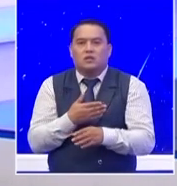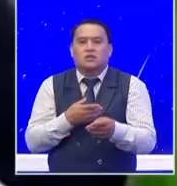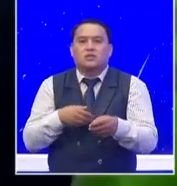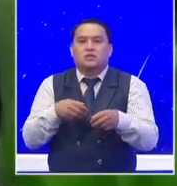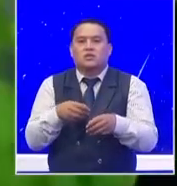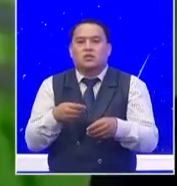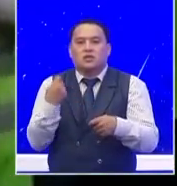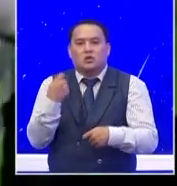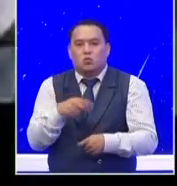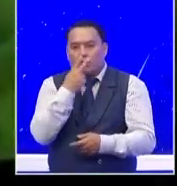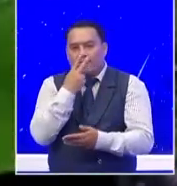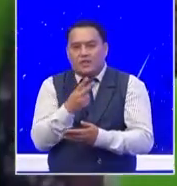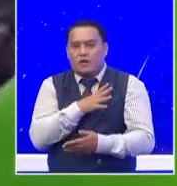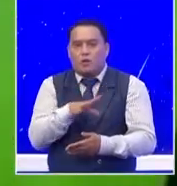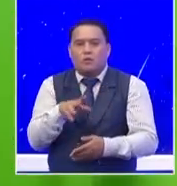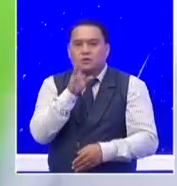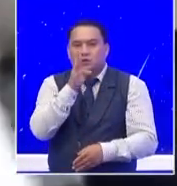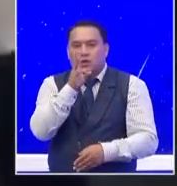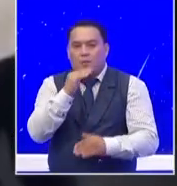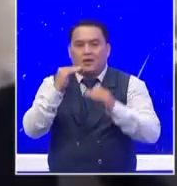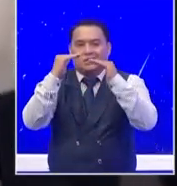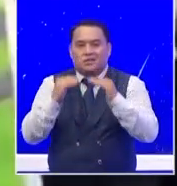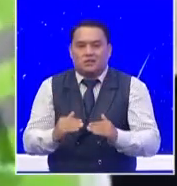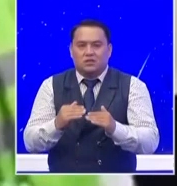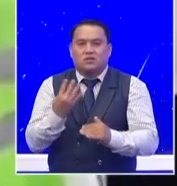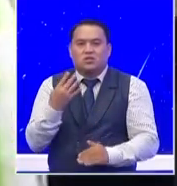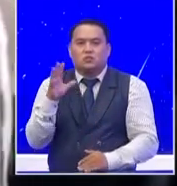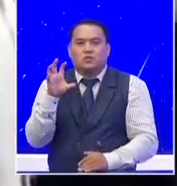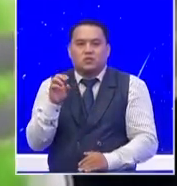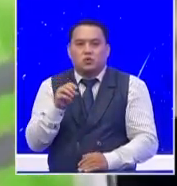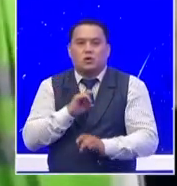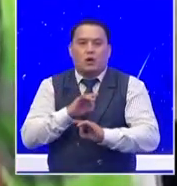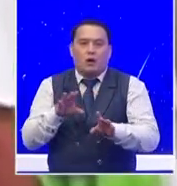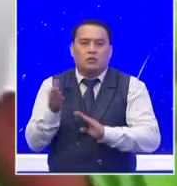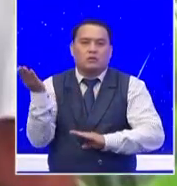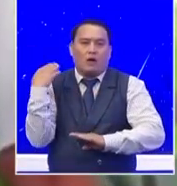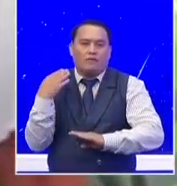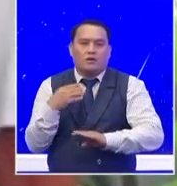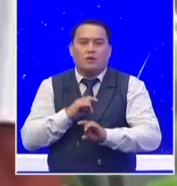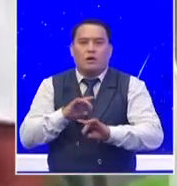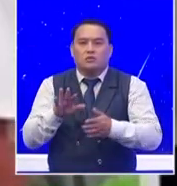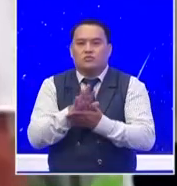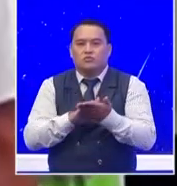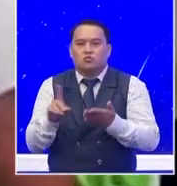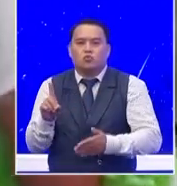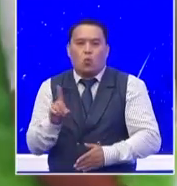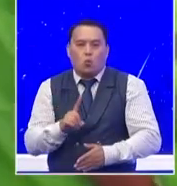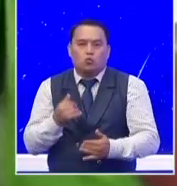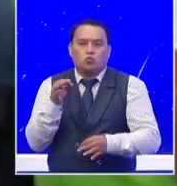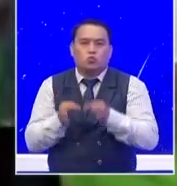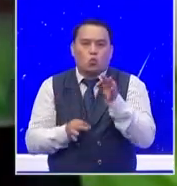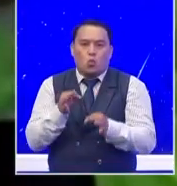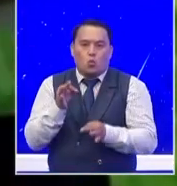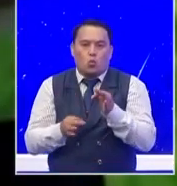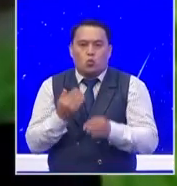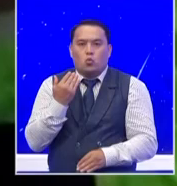никто этих денег не увидел. Наоборот, зарплату сократили до 4,5 тысяч, рассказала бывший кондуктор Наталья Борисевич, которая сейчас судится